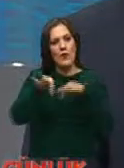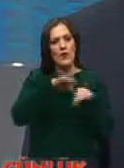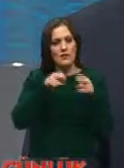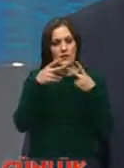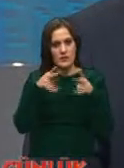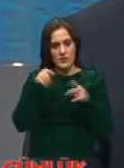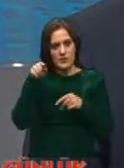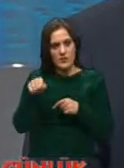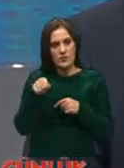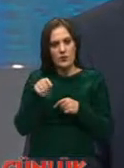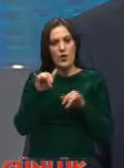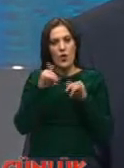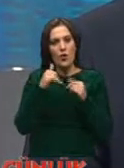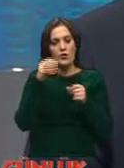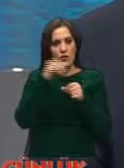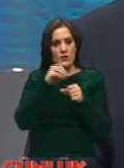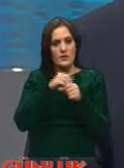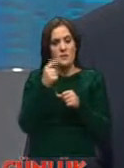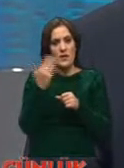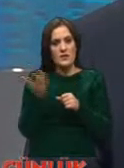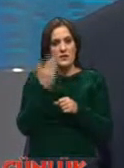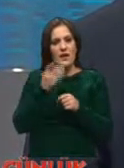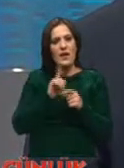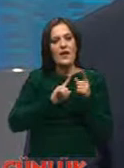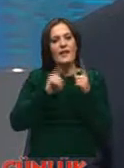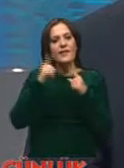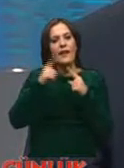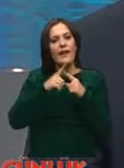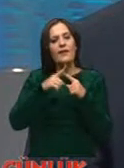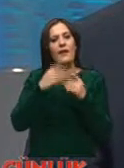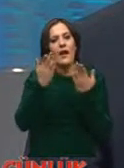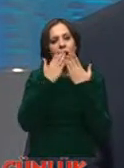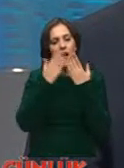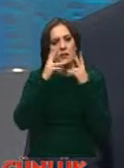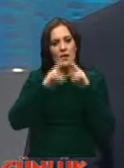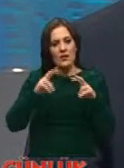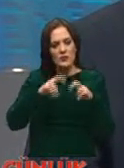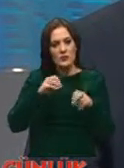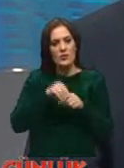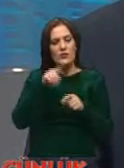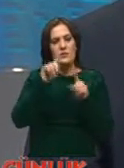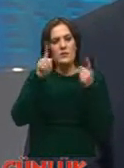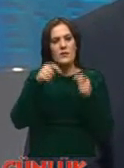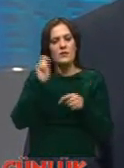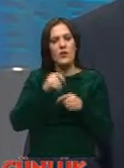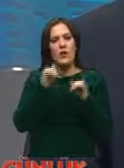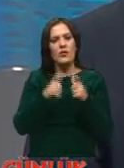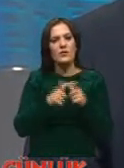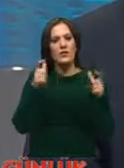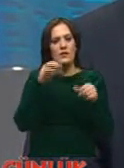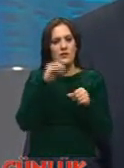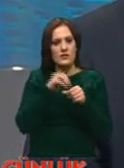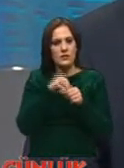açık oyunlar üzerine birazcık daha teknik çok akademik araştırma. Şöyle bir parantez açalım. Yani oyun